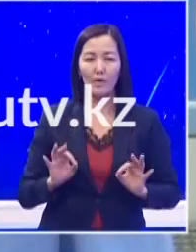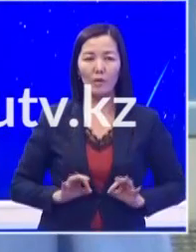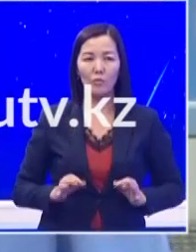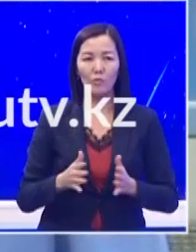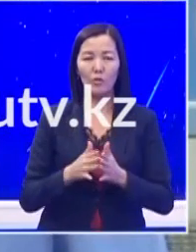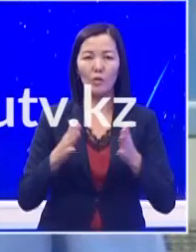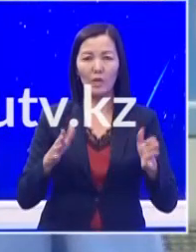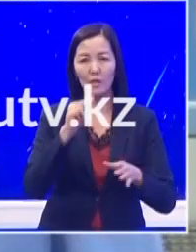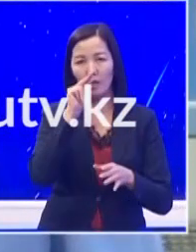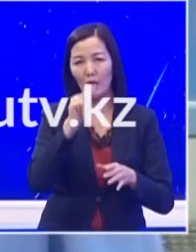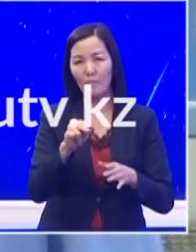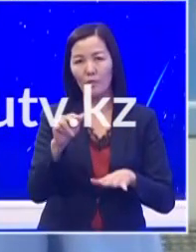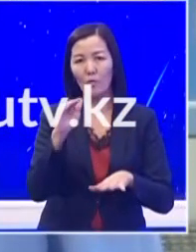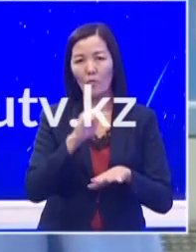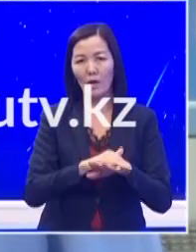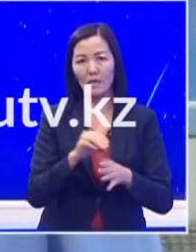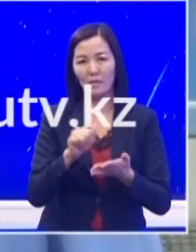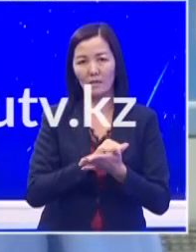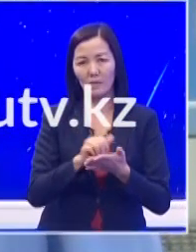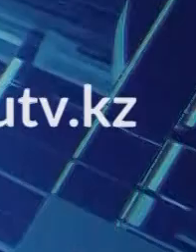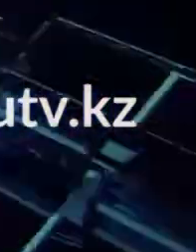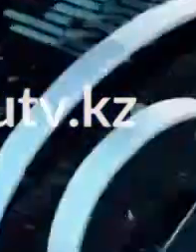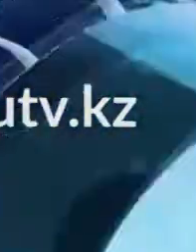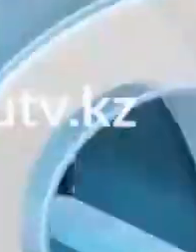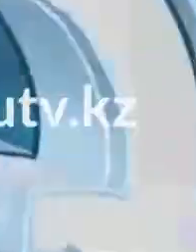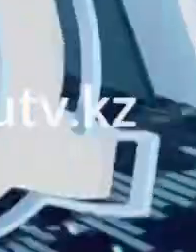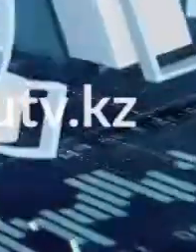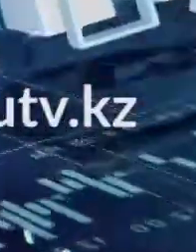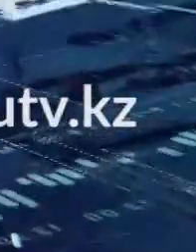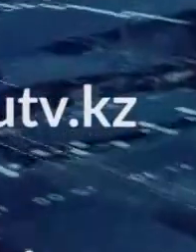кеңейтілген айыптау актісі болып саналады.